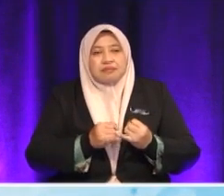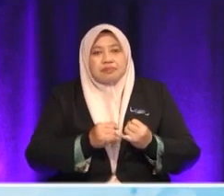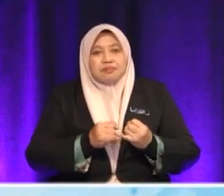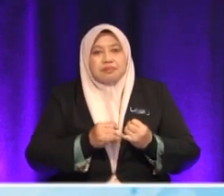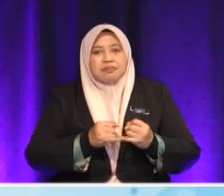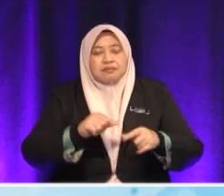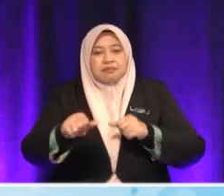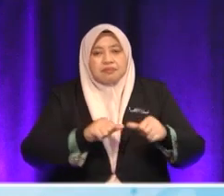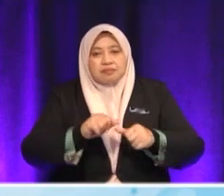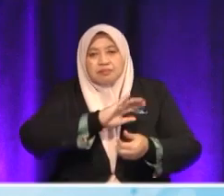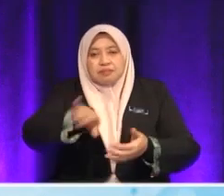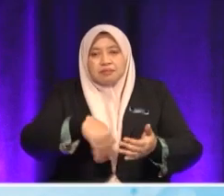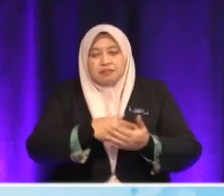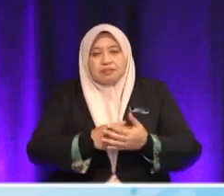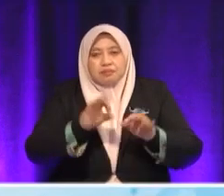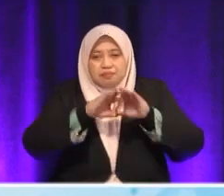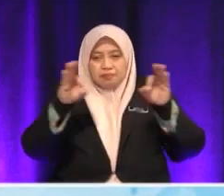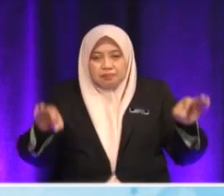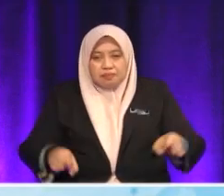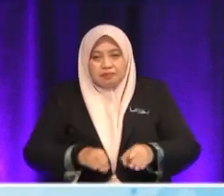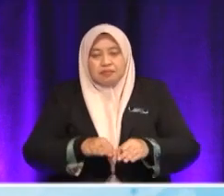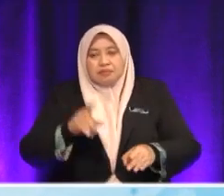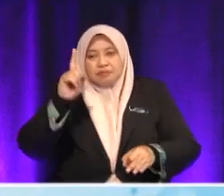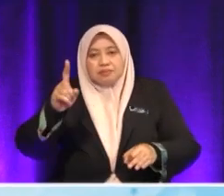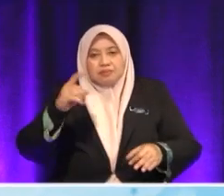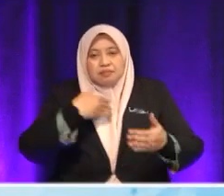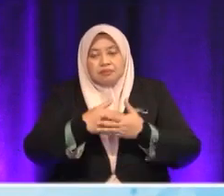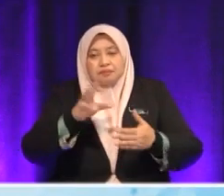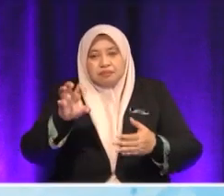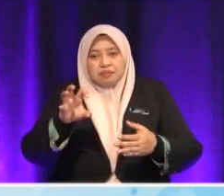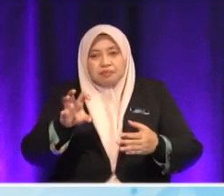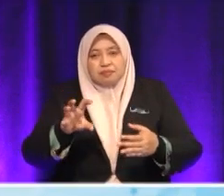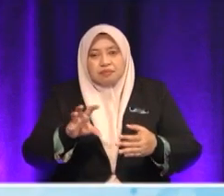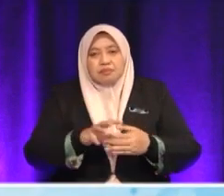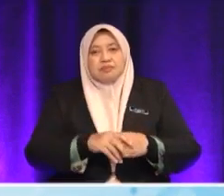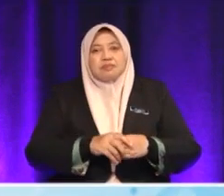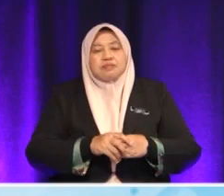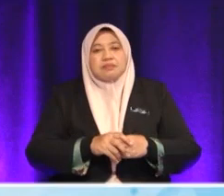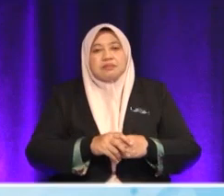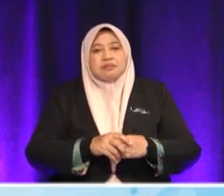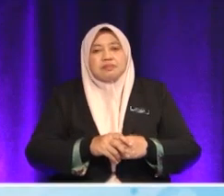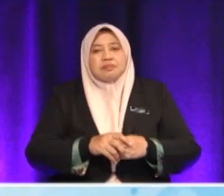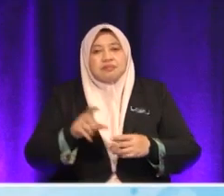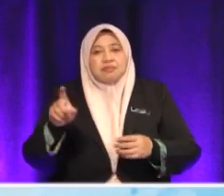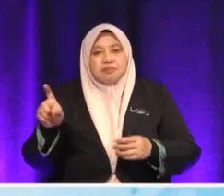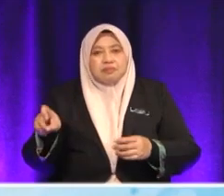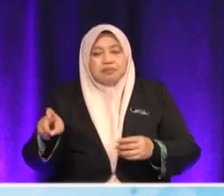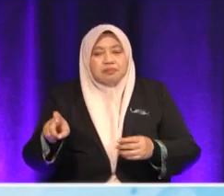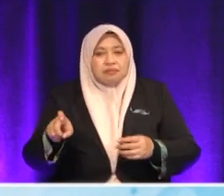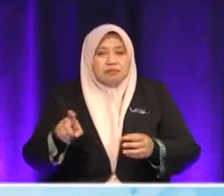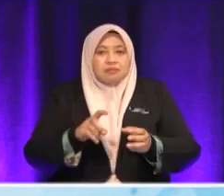aktifkan ke semua frame satu hingga 50 Klik Kanan